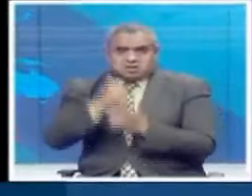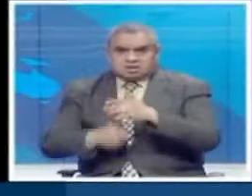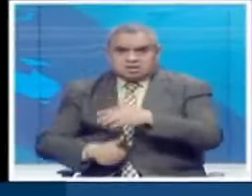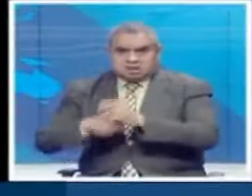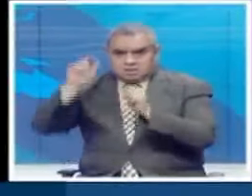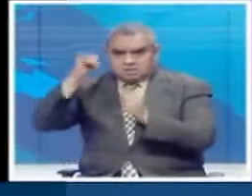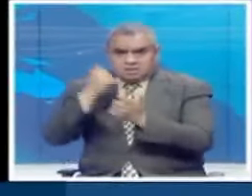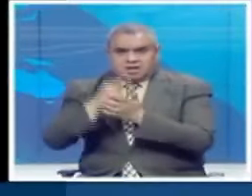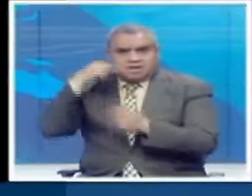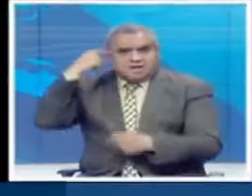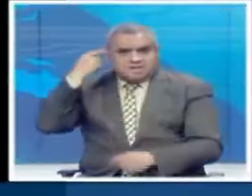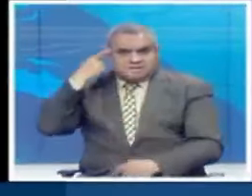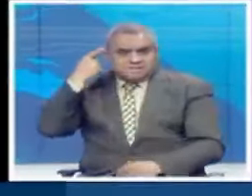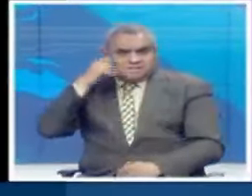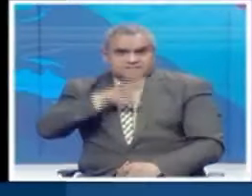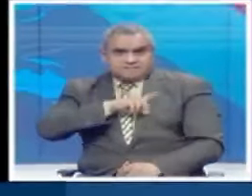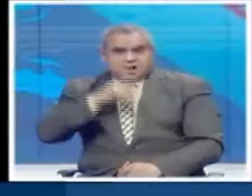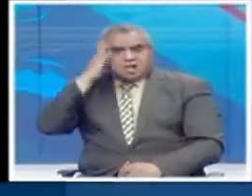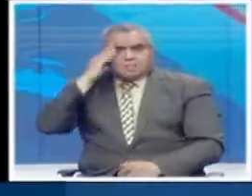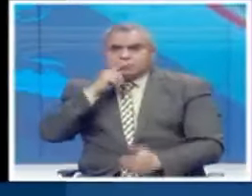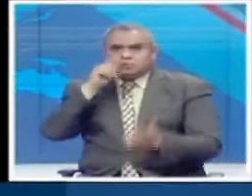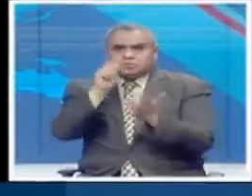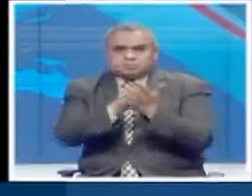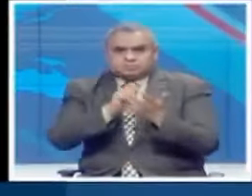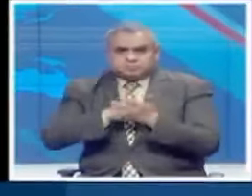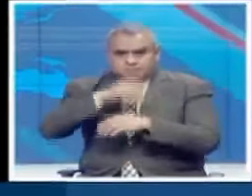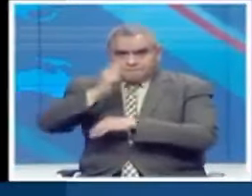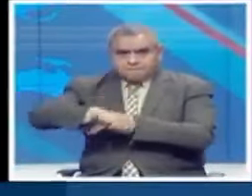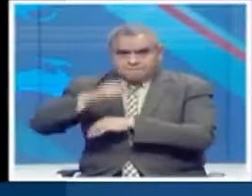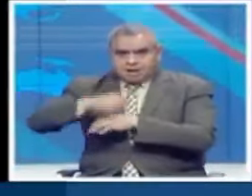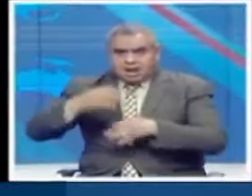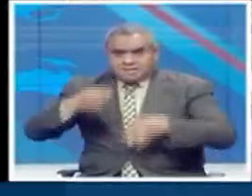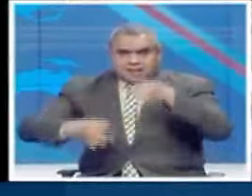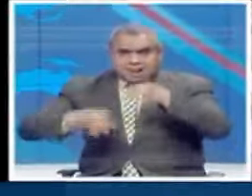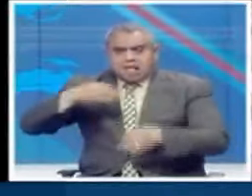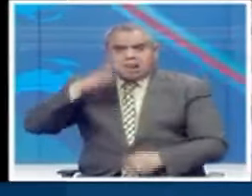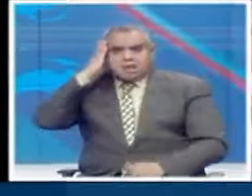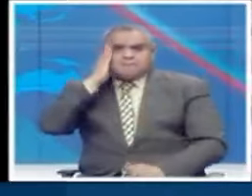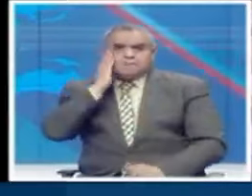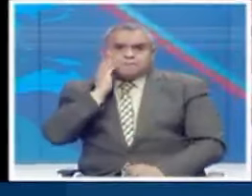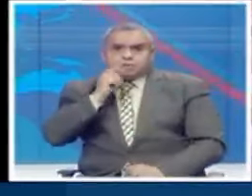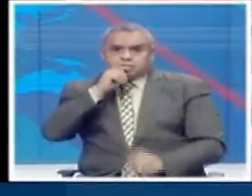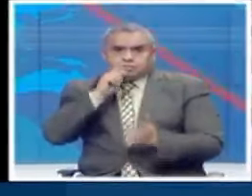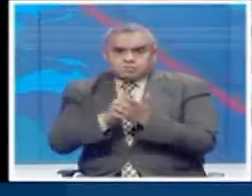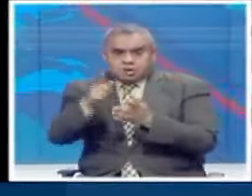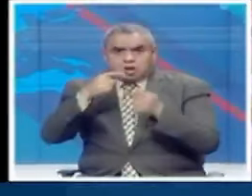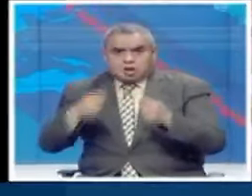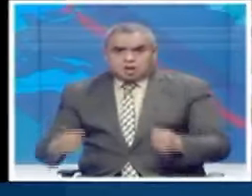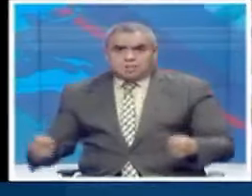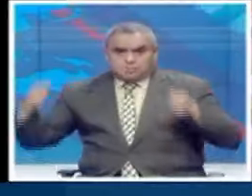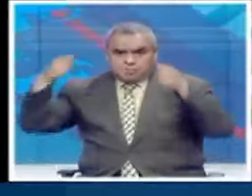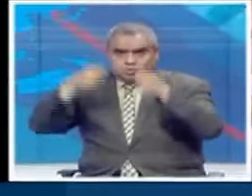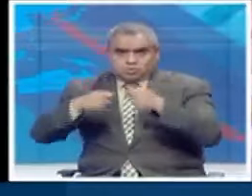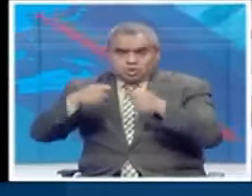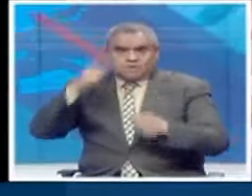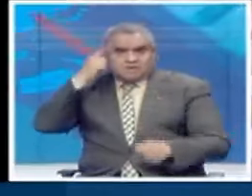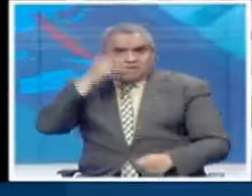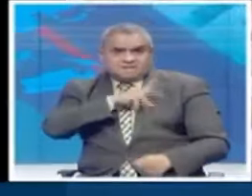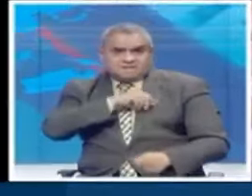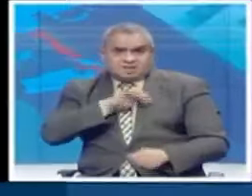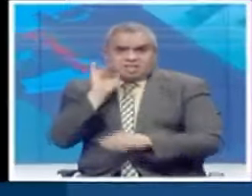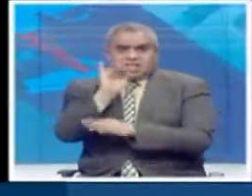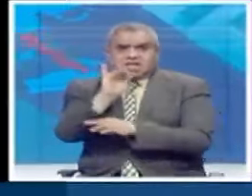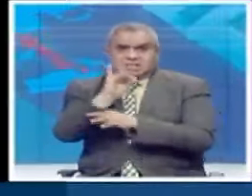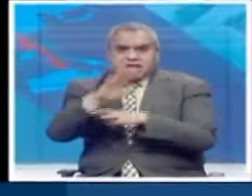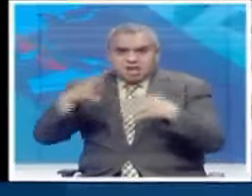إن فلسطين ترحب بالإجراءات المؤقتة التي أمرت بها محكمة العدل الدولية، مضيفا أن فلسطين تدعو جميع الدول